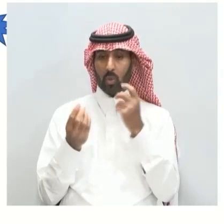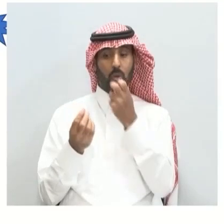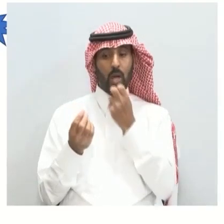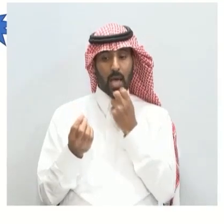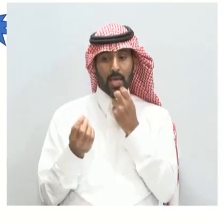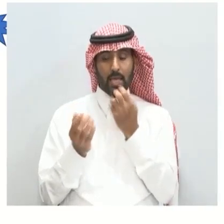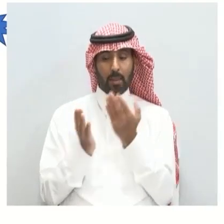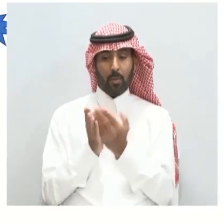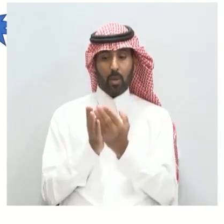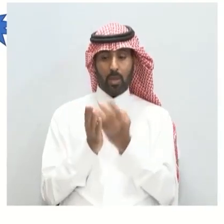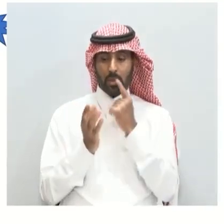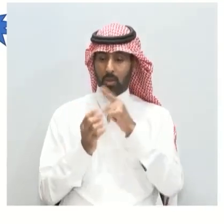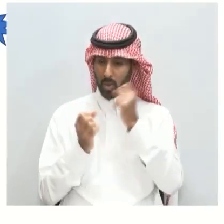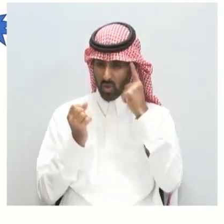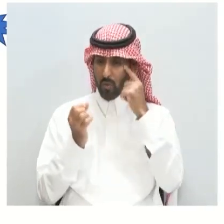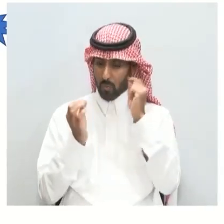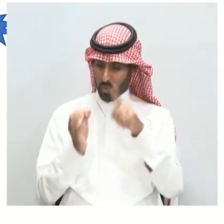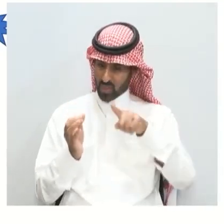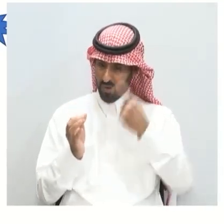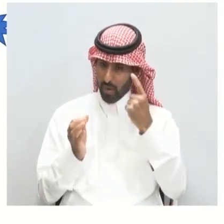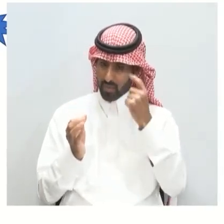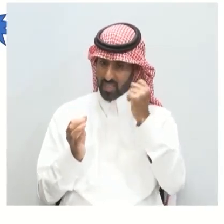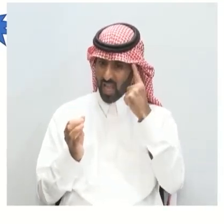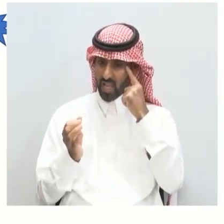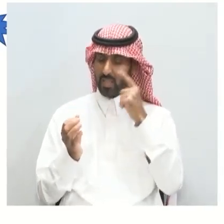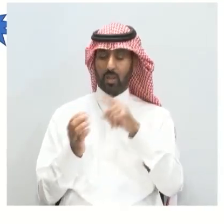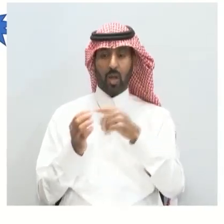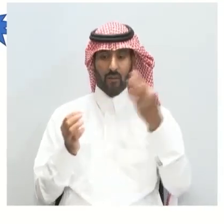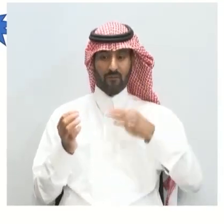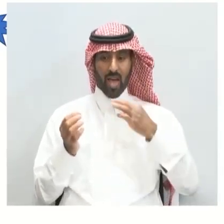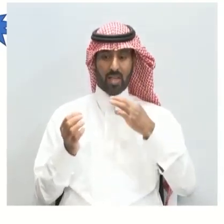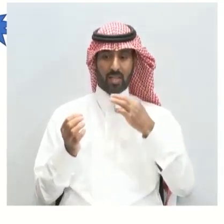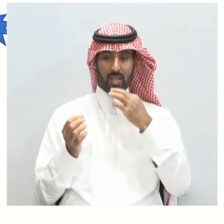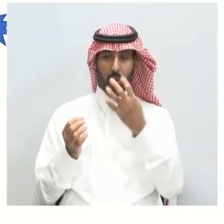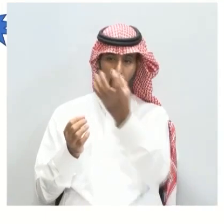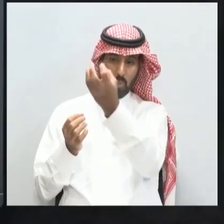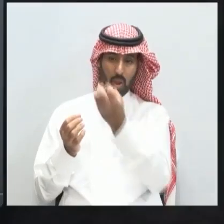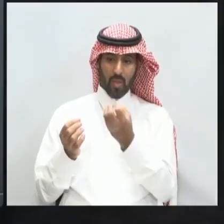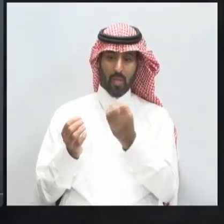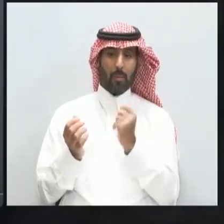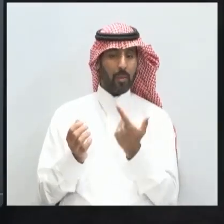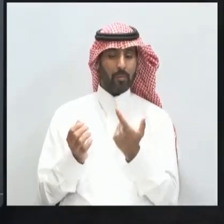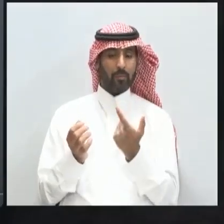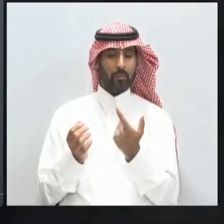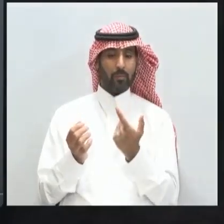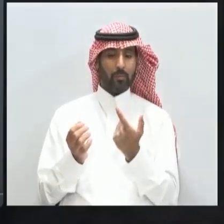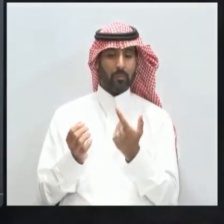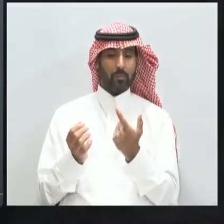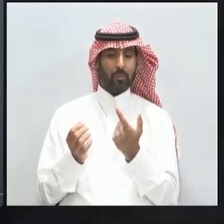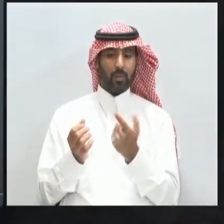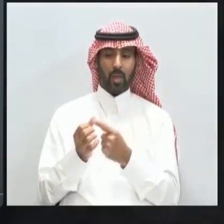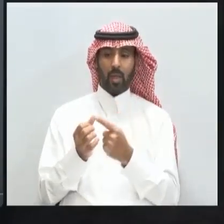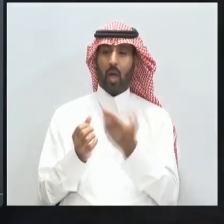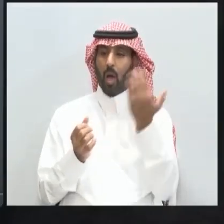الكريم والتي تكون الفهم الصحيح لكتاب الله هل هو فضل هذا العلم او ثمرته في بعد العشره هل ذكرنا هذه